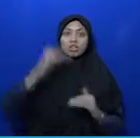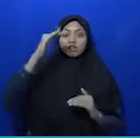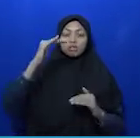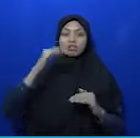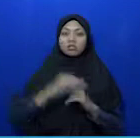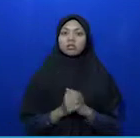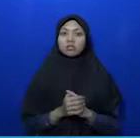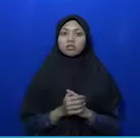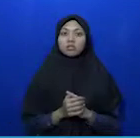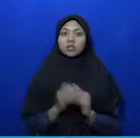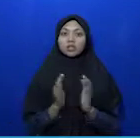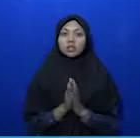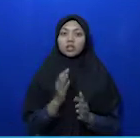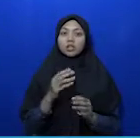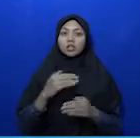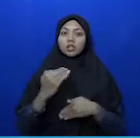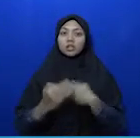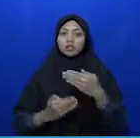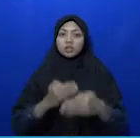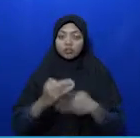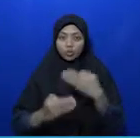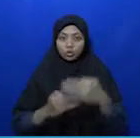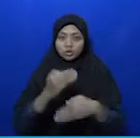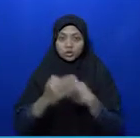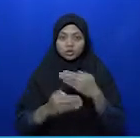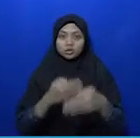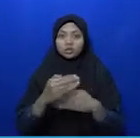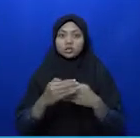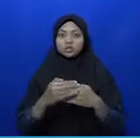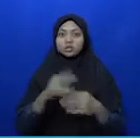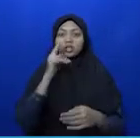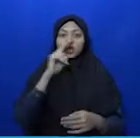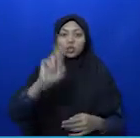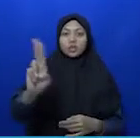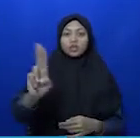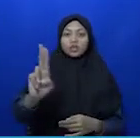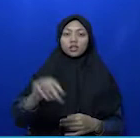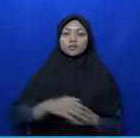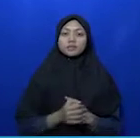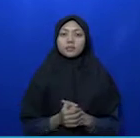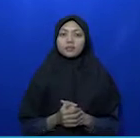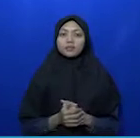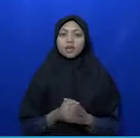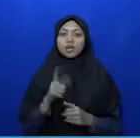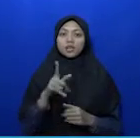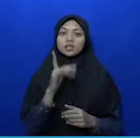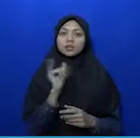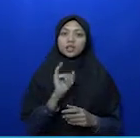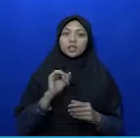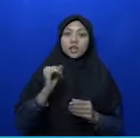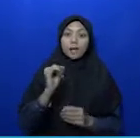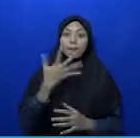diolah dan diproses di apa smelter luar negeri, hasilnya emas batangan,